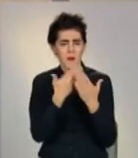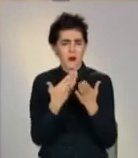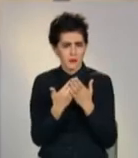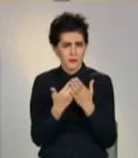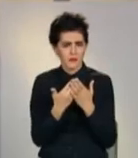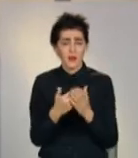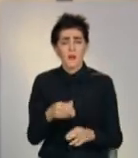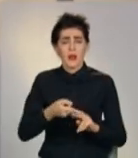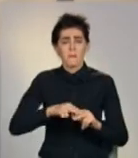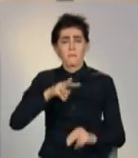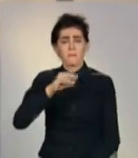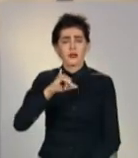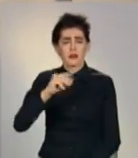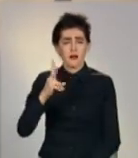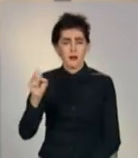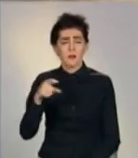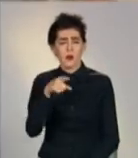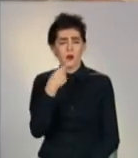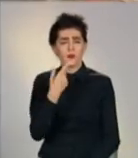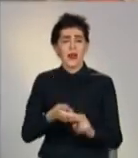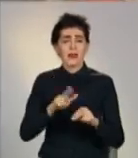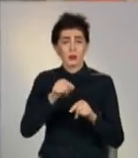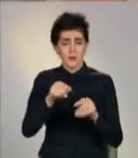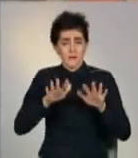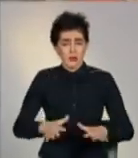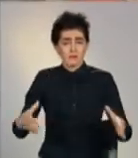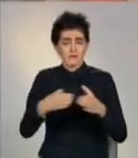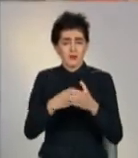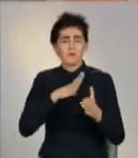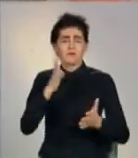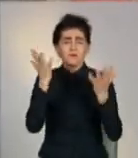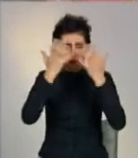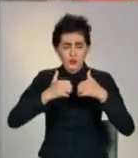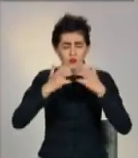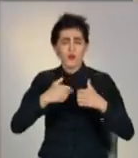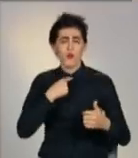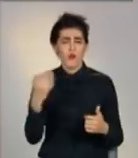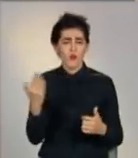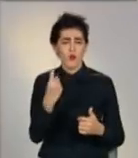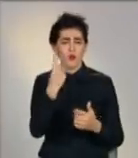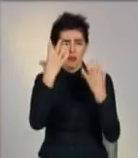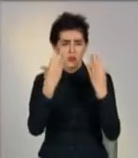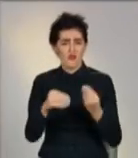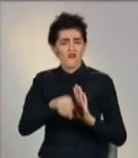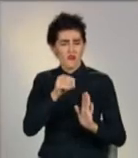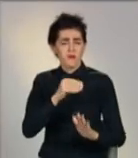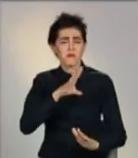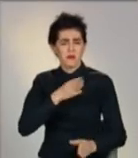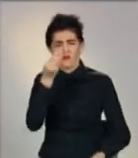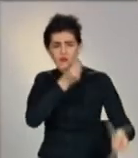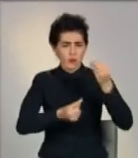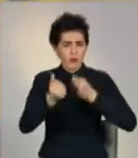За словами Василя Мітька, саме на тій дільниці, де за рішенням ДВК і перерахували голоси, ще у день виборів намагалися